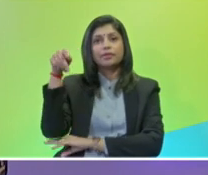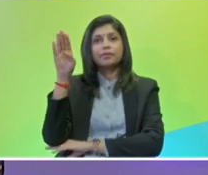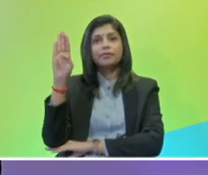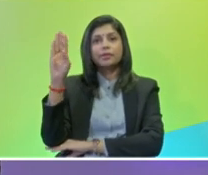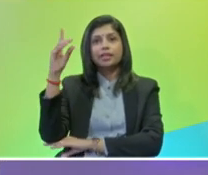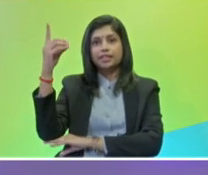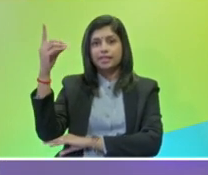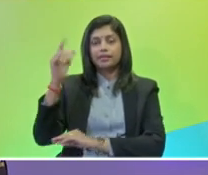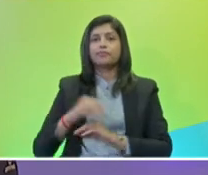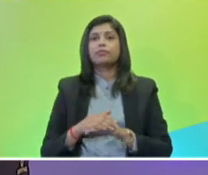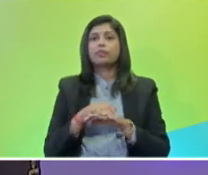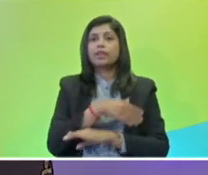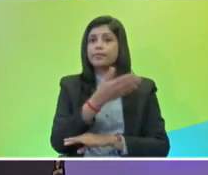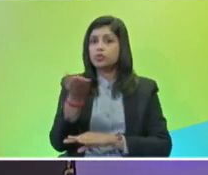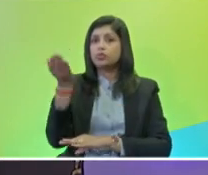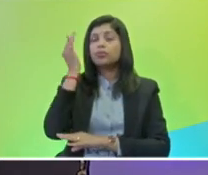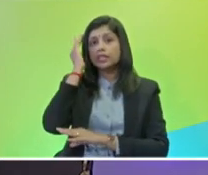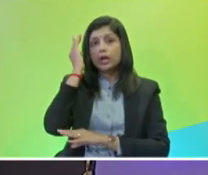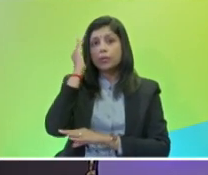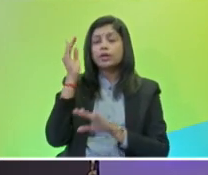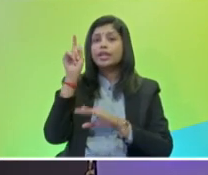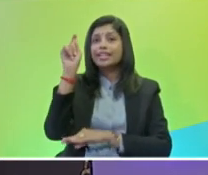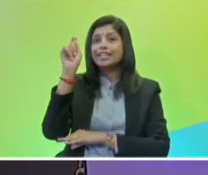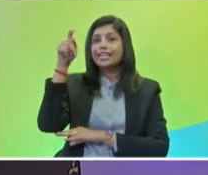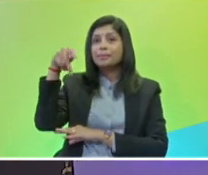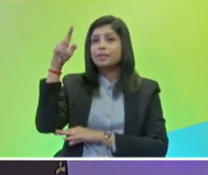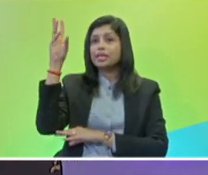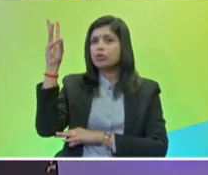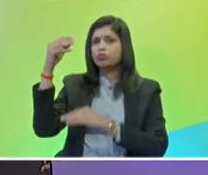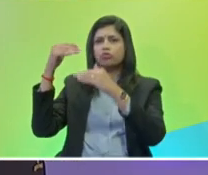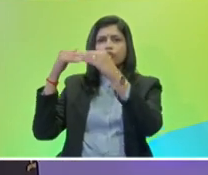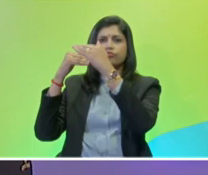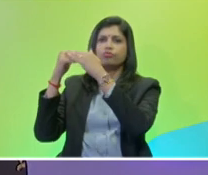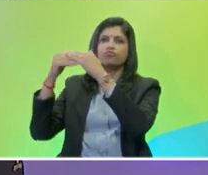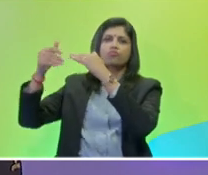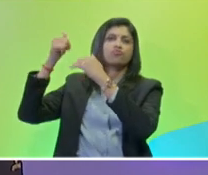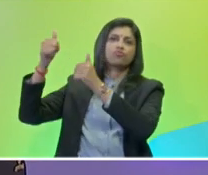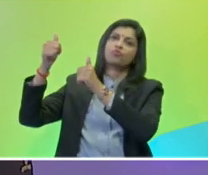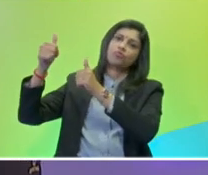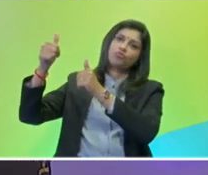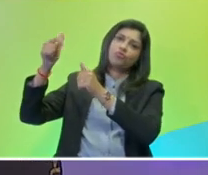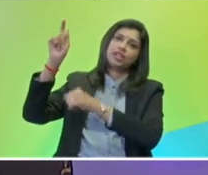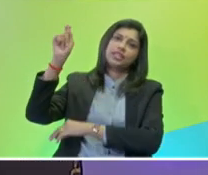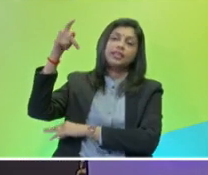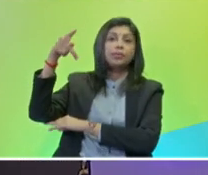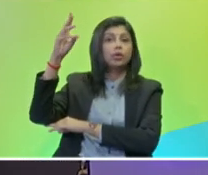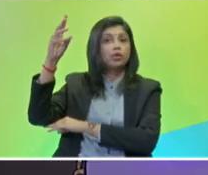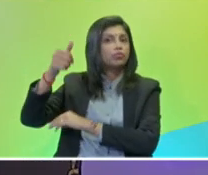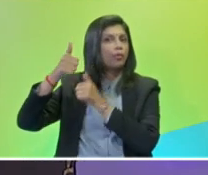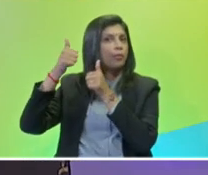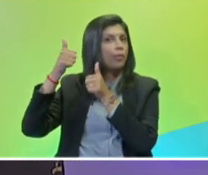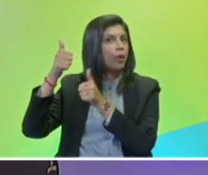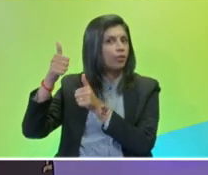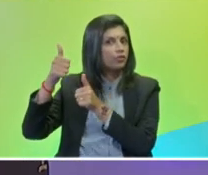adalah tahap yang paling tinggi sebenarnya oke oke oke oke oke untuk meneruskan sesi konsen Cikgu Oke